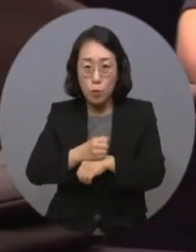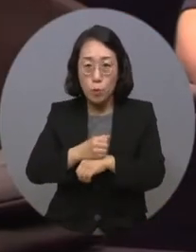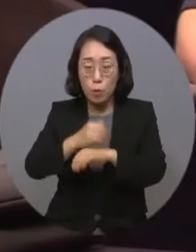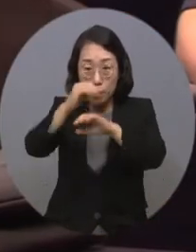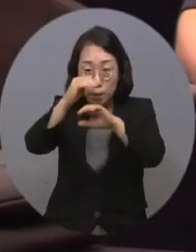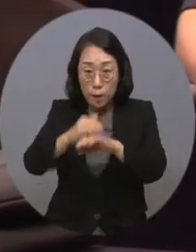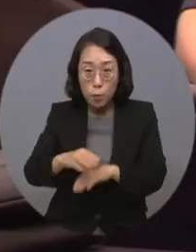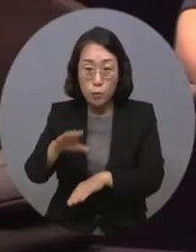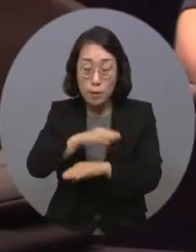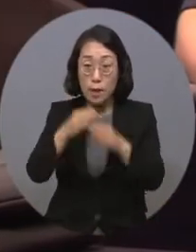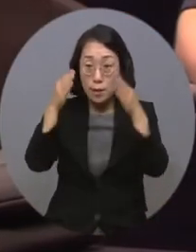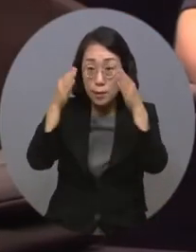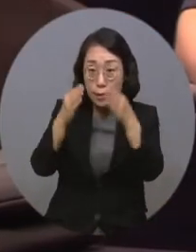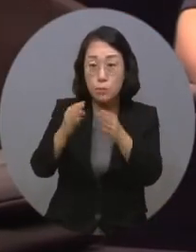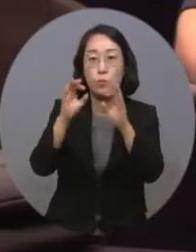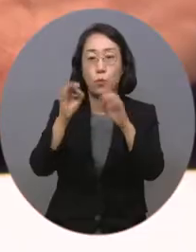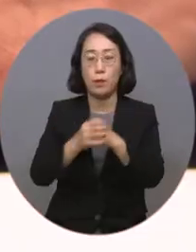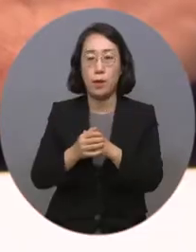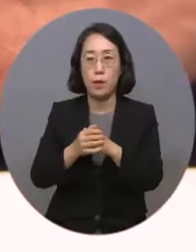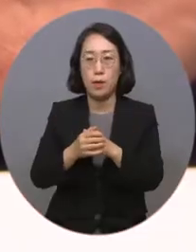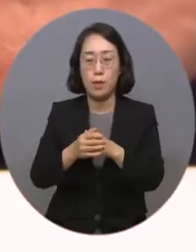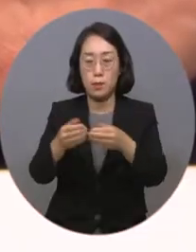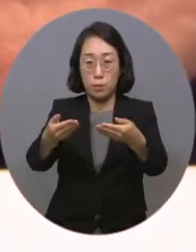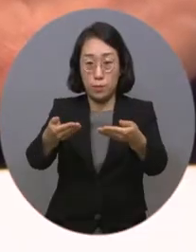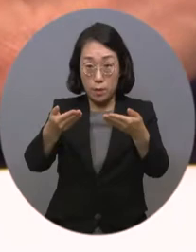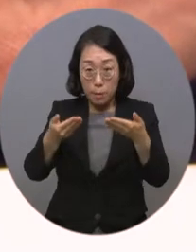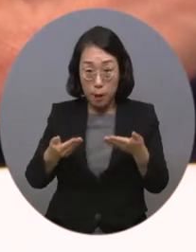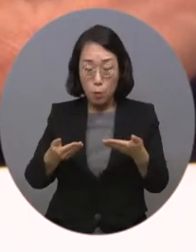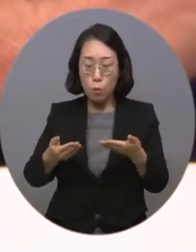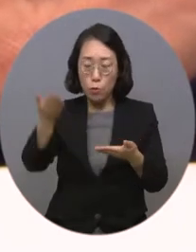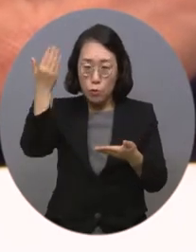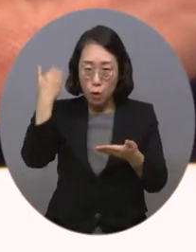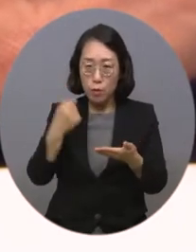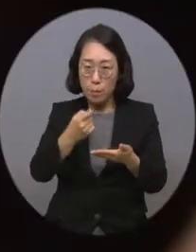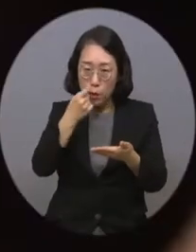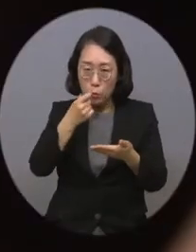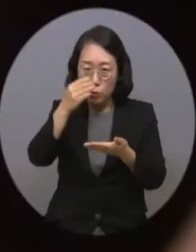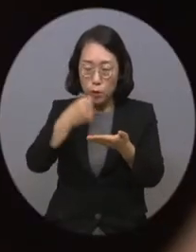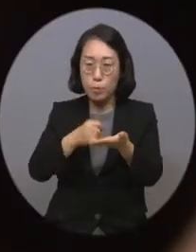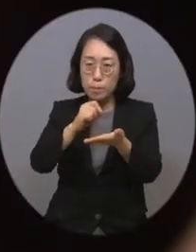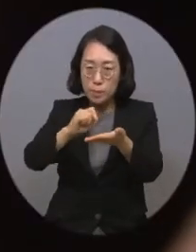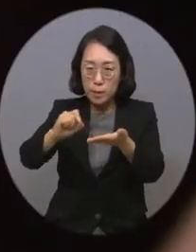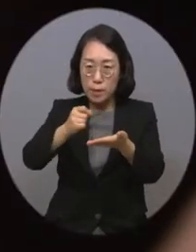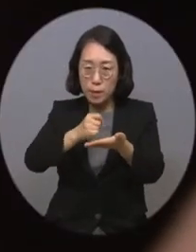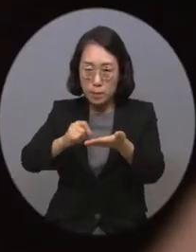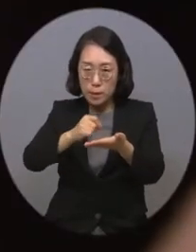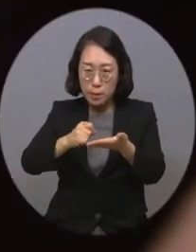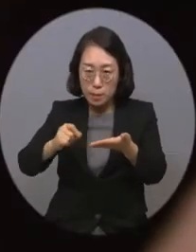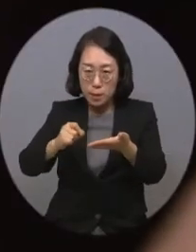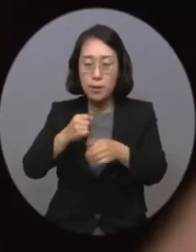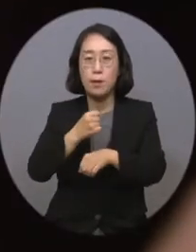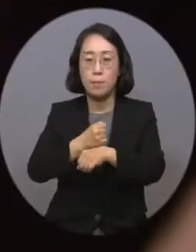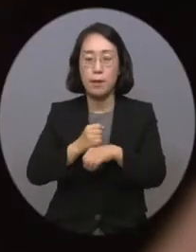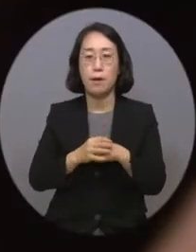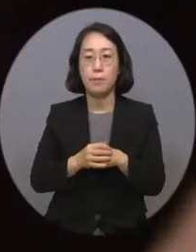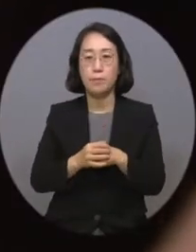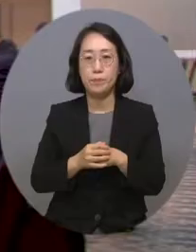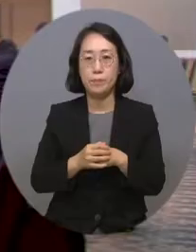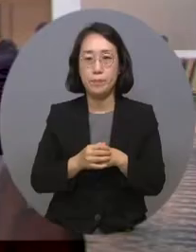합니다 수험생들이 시험지를 받은 뒤 그동안 배웠던 내용들을 답안지 꼼꼼히 적어 나갑니다